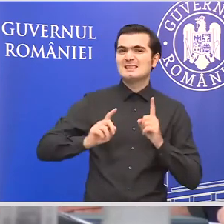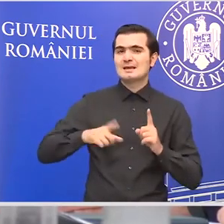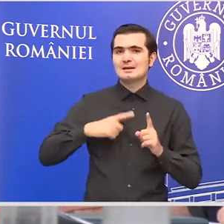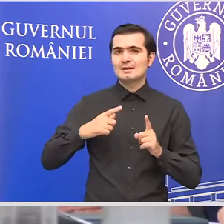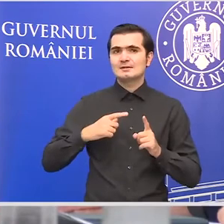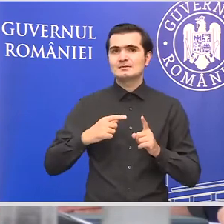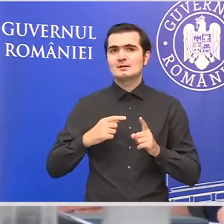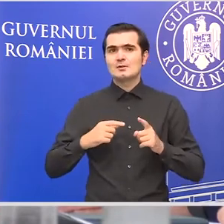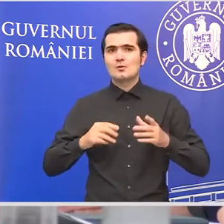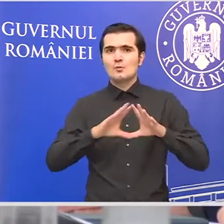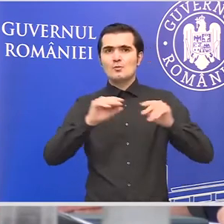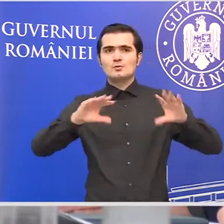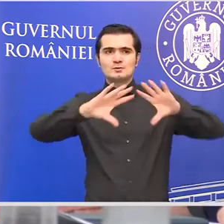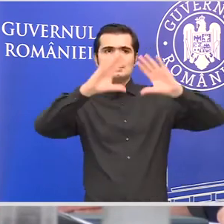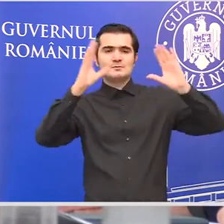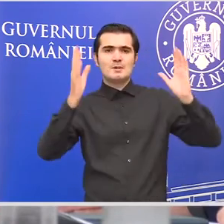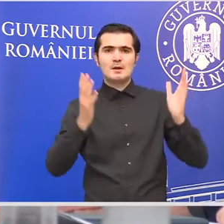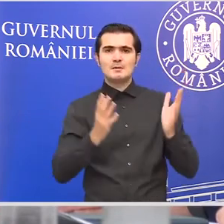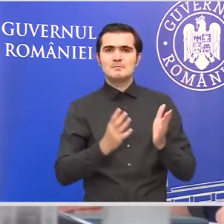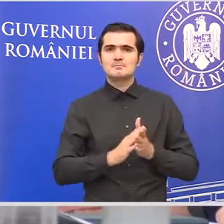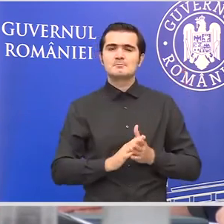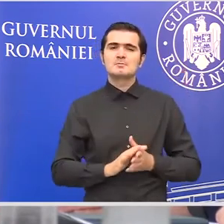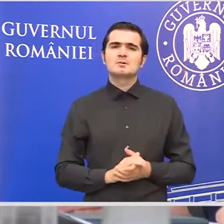brută, pur aritmetică.